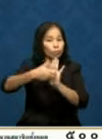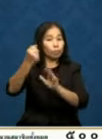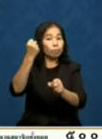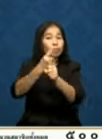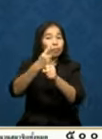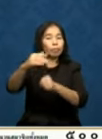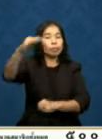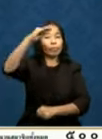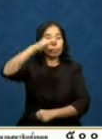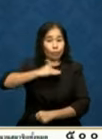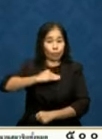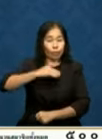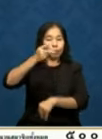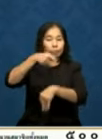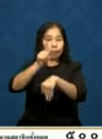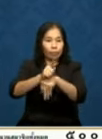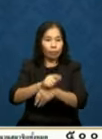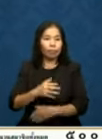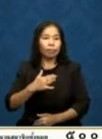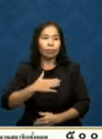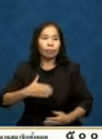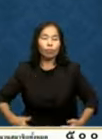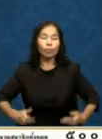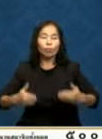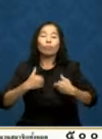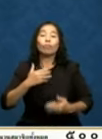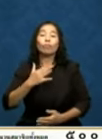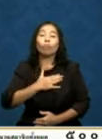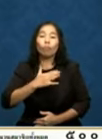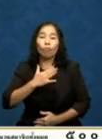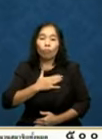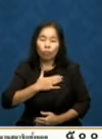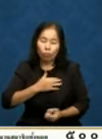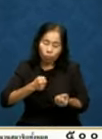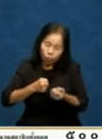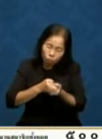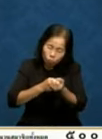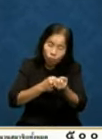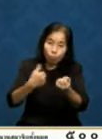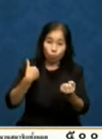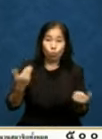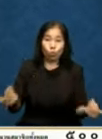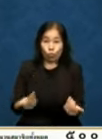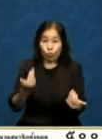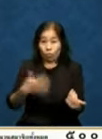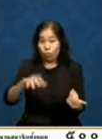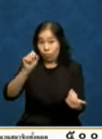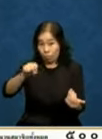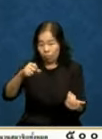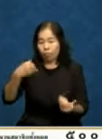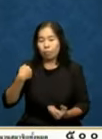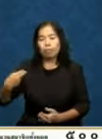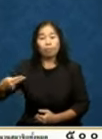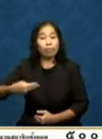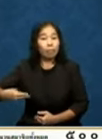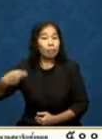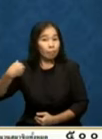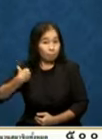ชีวิตที่เราต่อสู้กันมาถึงขนาดนี้เราย่อมมีลูกและมีหลาน